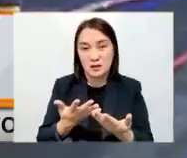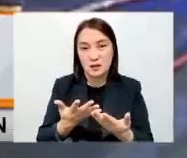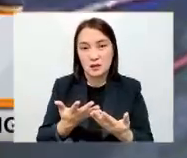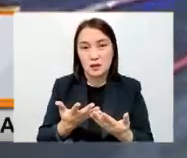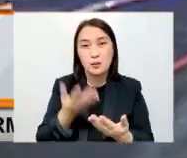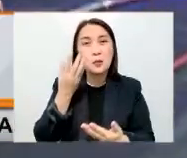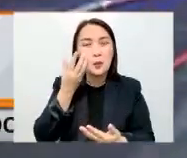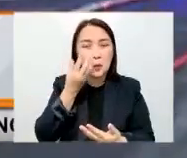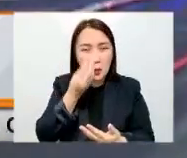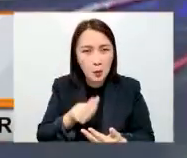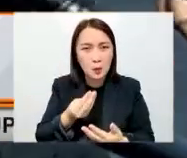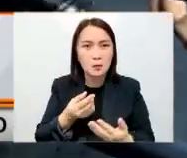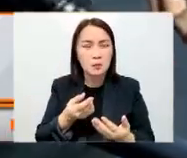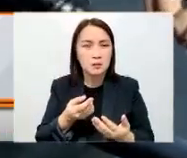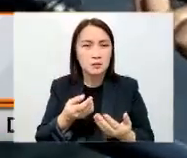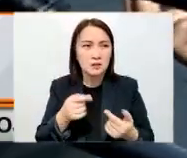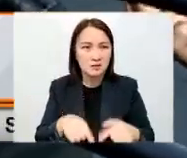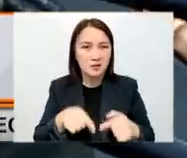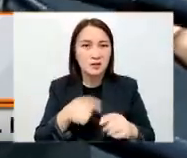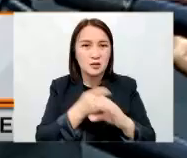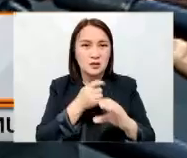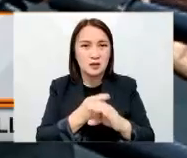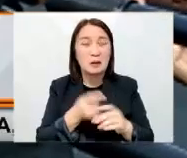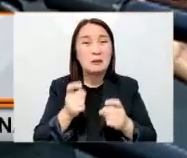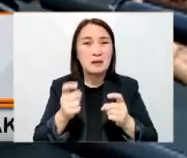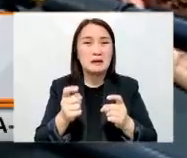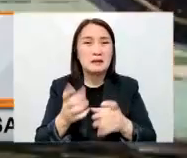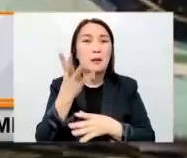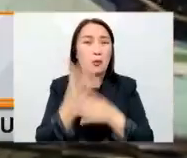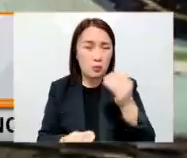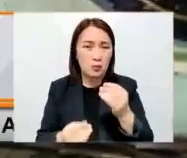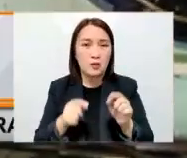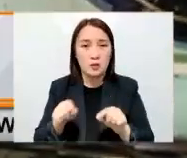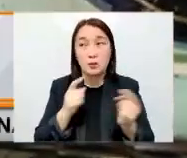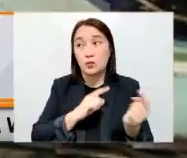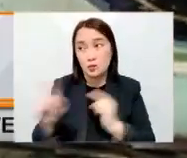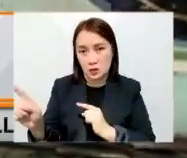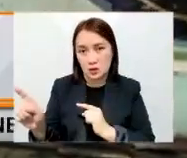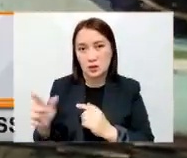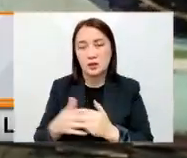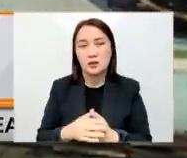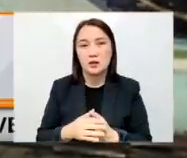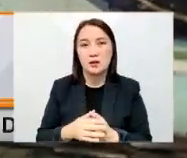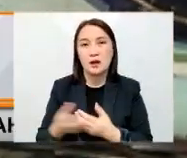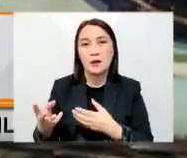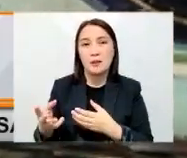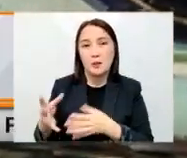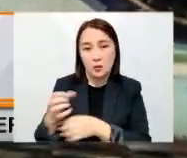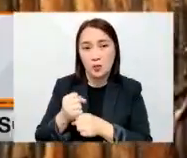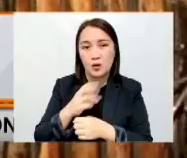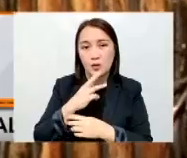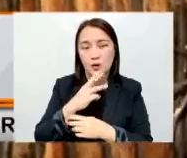So nag-travel pa sila papunta dun sa hydrant para mag-refill. Naapo lang apoy makalipas ang higit isang